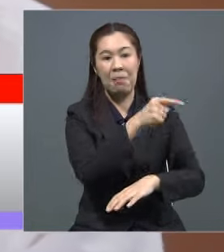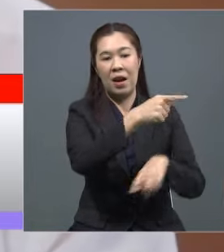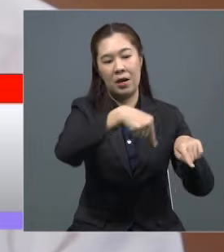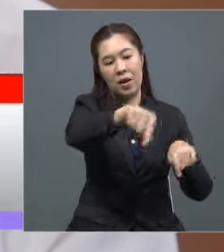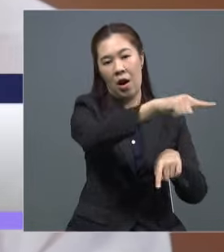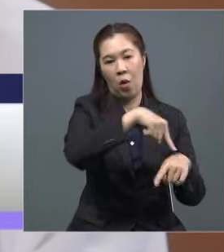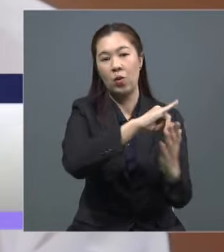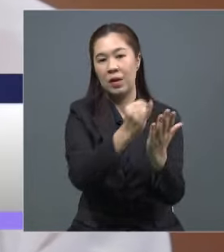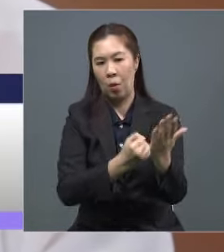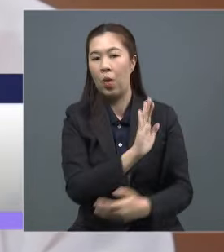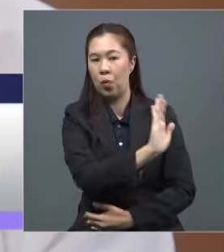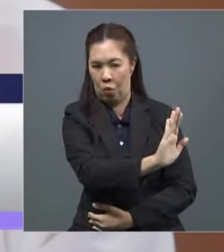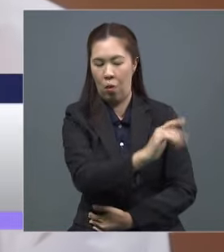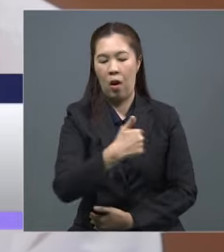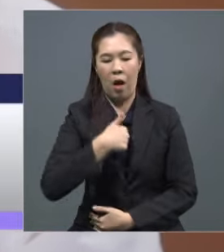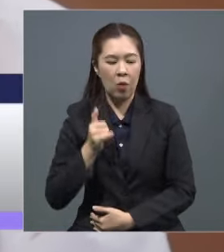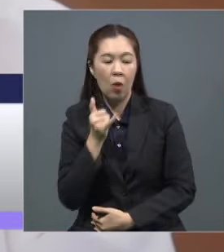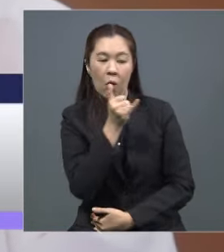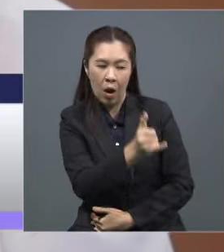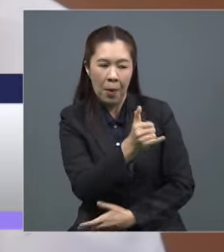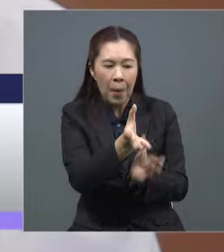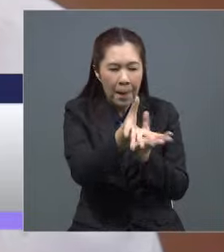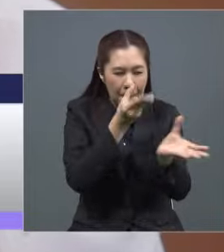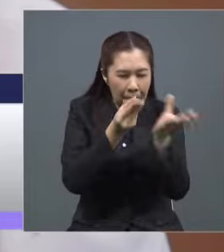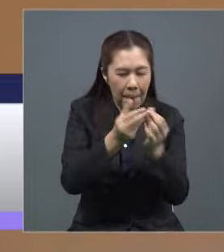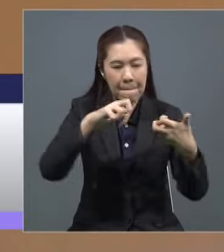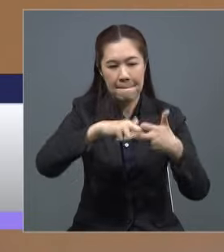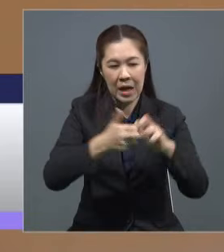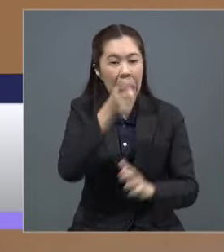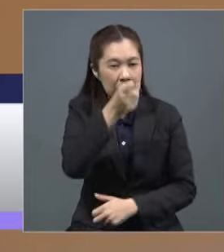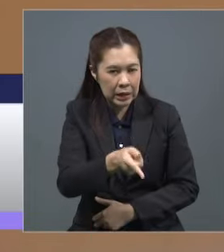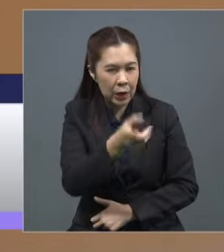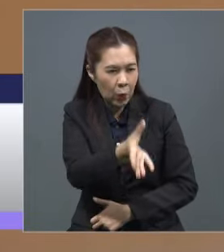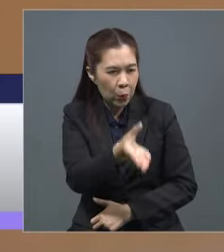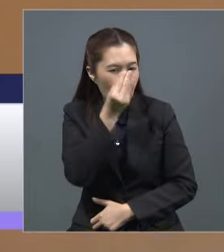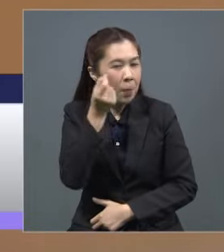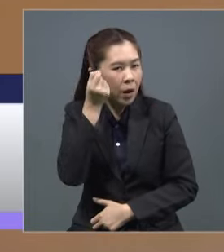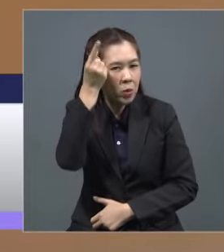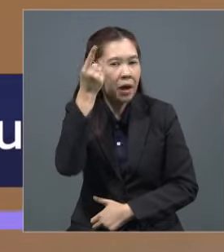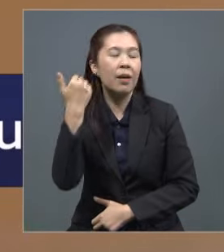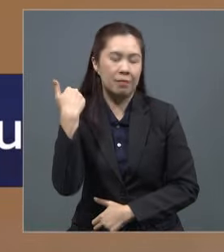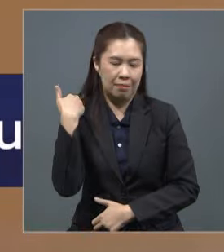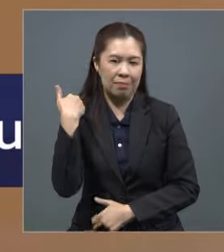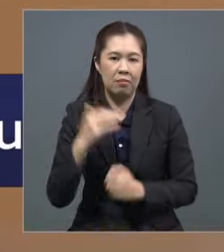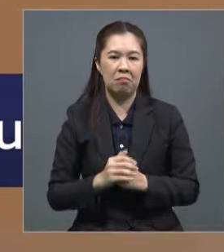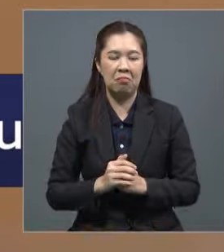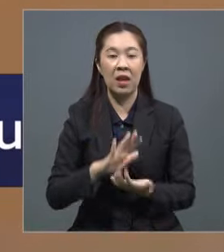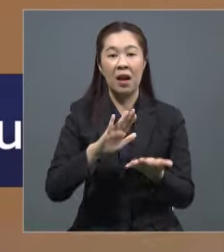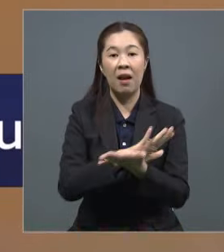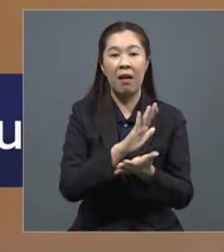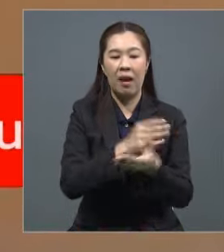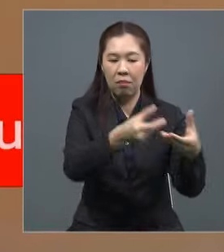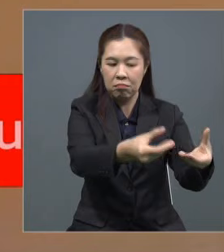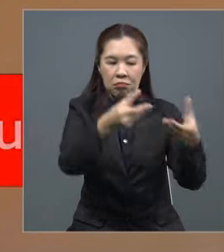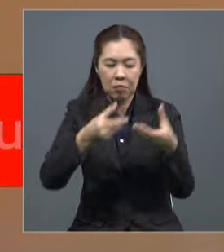งั้นการที่ต้องลงพื้นที่เยอะเนี่ยเพราะว่าผมต้องเข้าใจถึงปัญหาจริงๆไม่ใช่ฝั่งแต่รายงานที่มาเป็นเพอร์เพอร์นะครับ